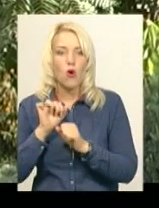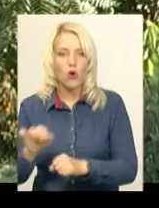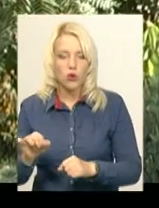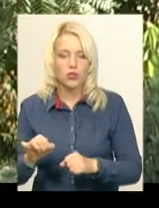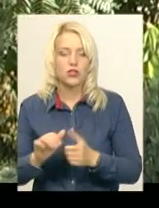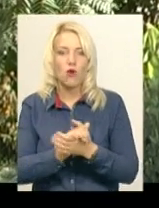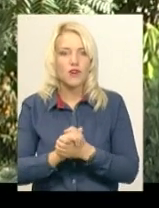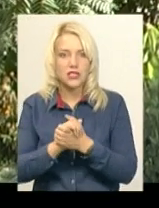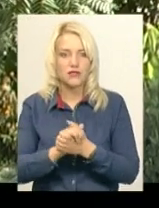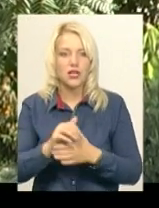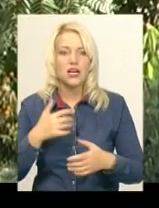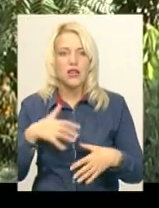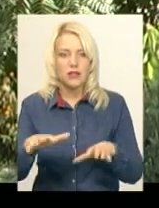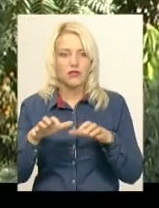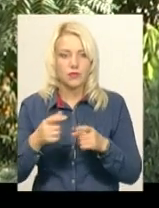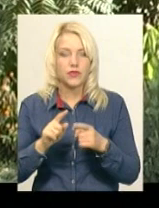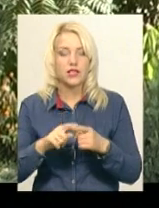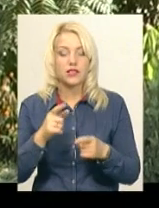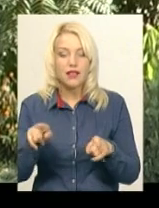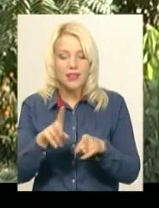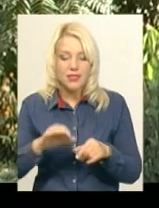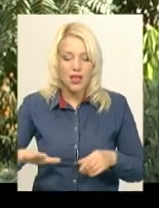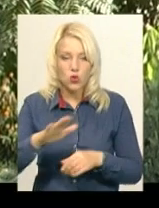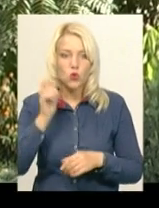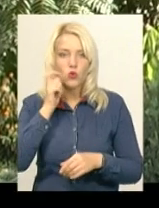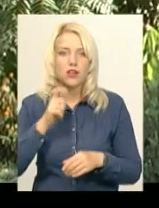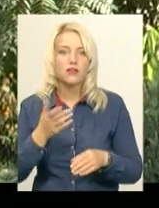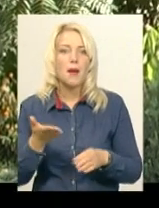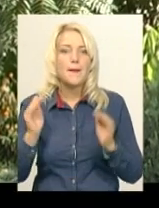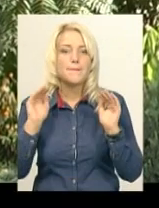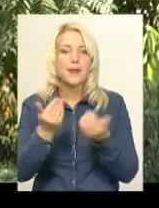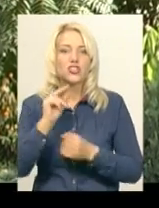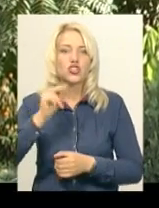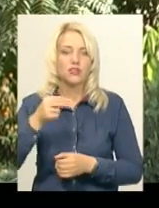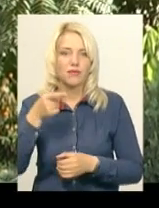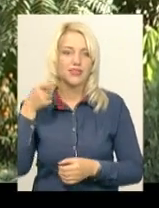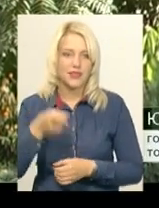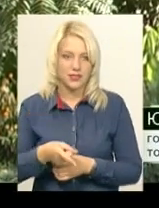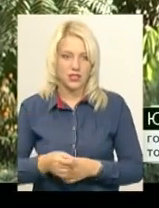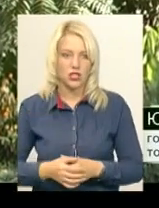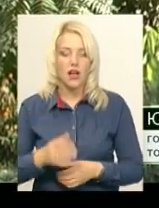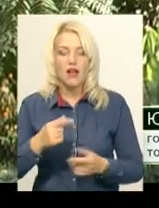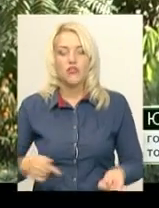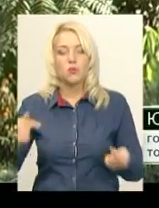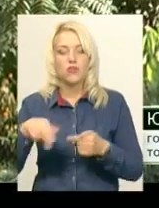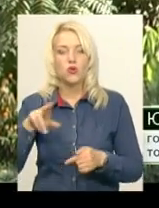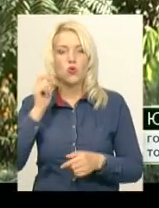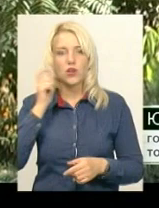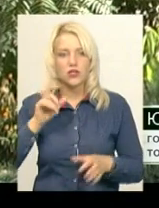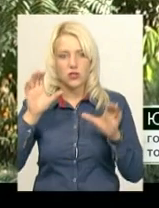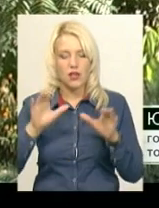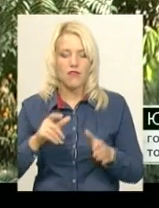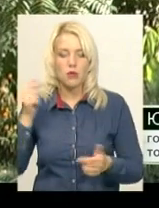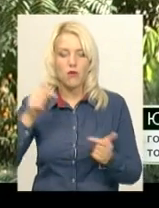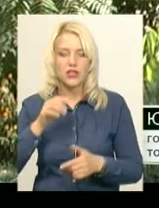Резнікова, на території України таких чорних лелек залишилося менше тисячі. Відповідно до українського законодавства, також відповідно до